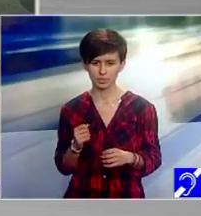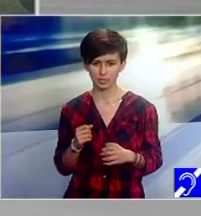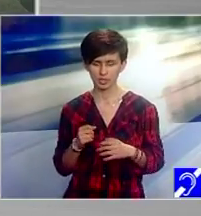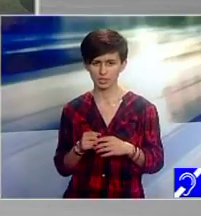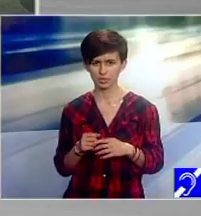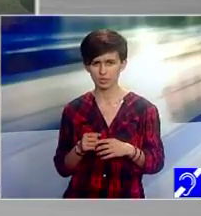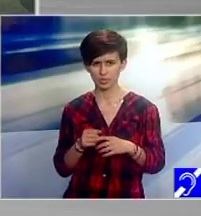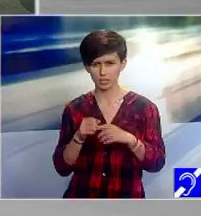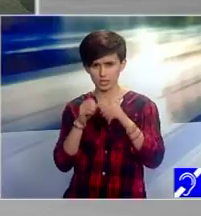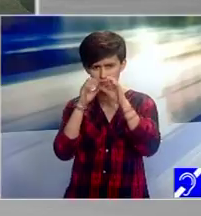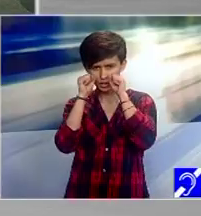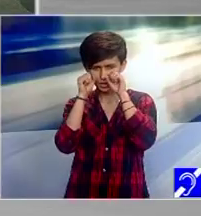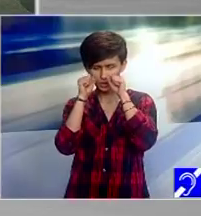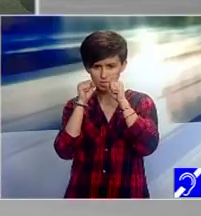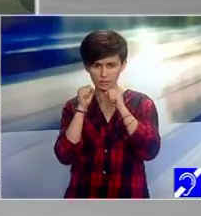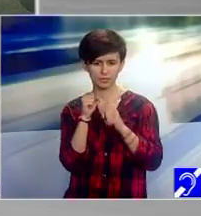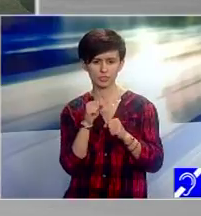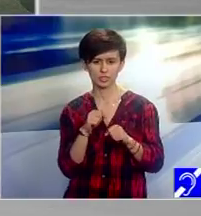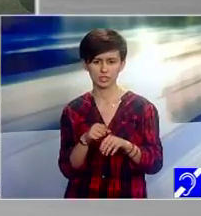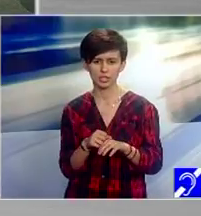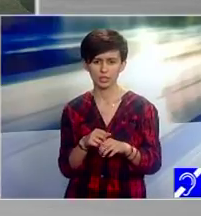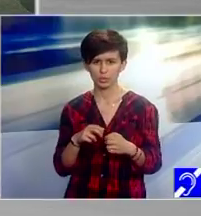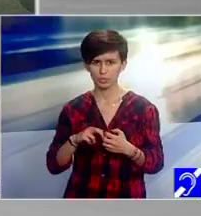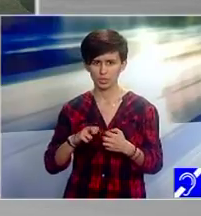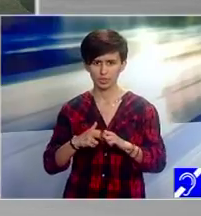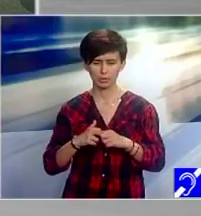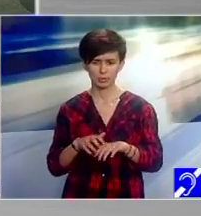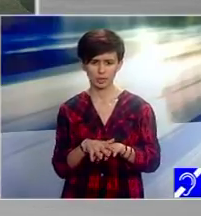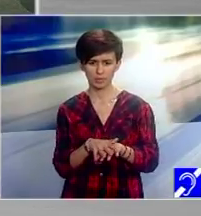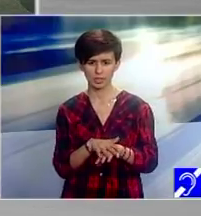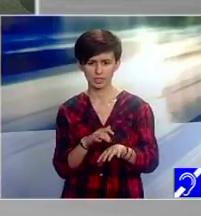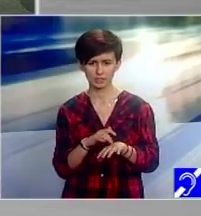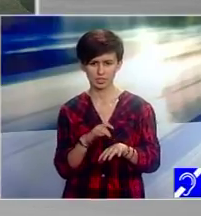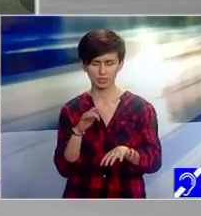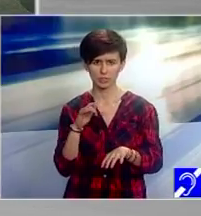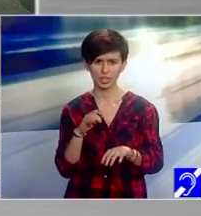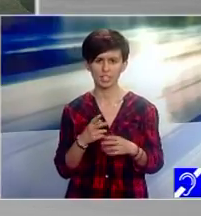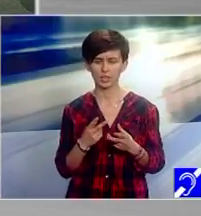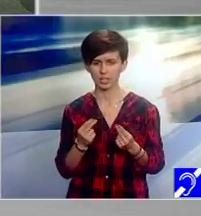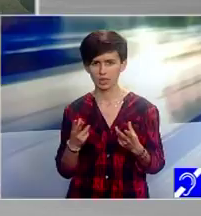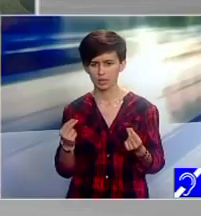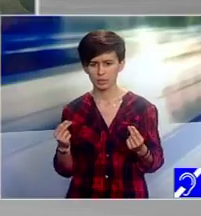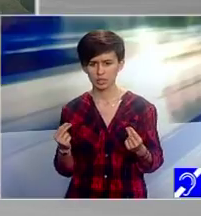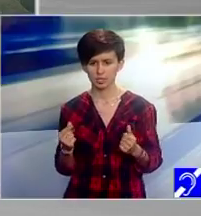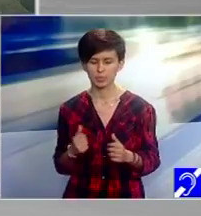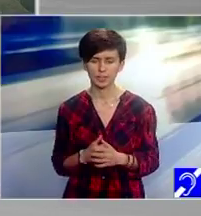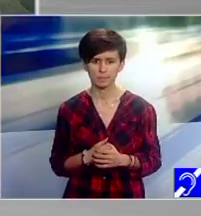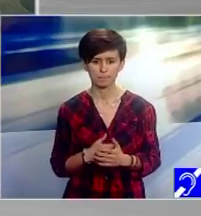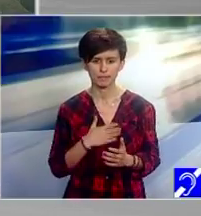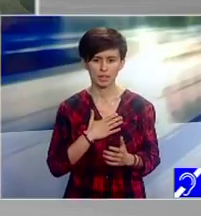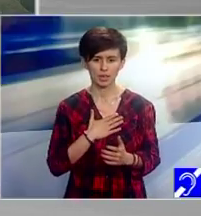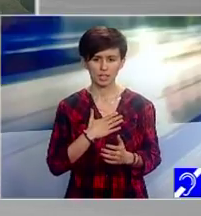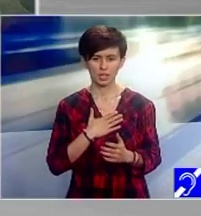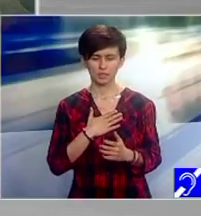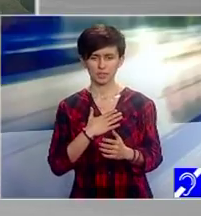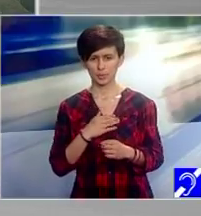deficiențe senzorale multiple. Sunt 9 clase. Este unica instituție care cuprinde un așa mare